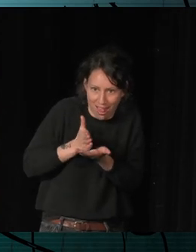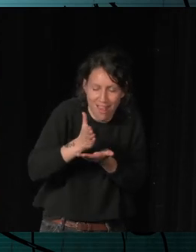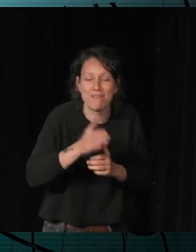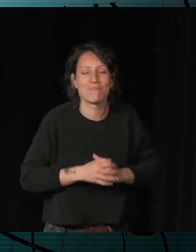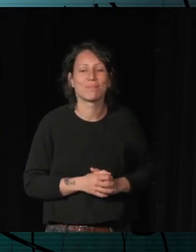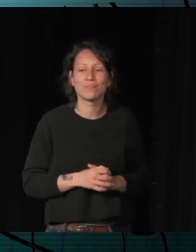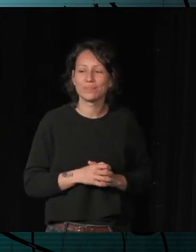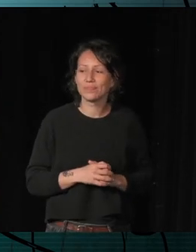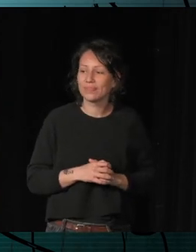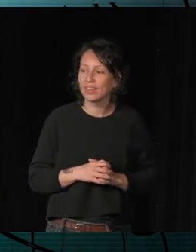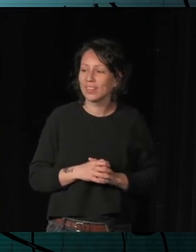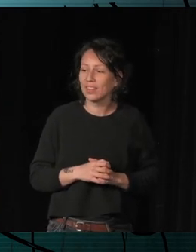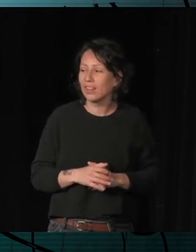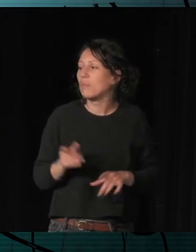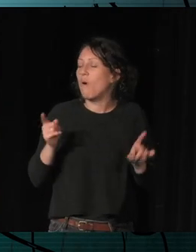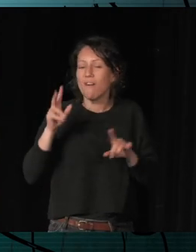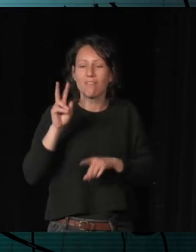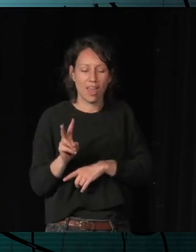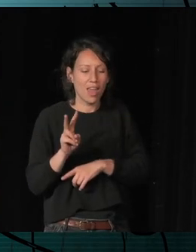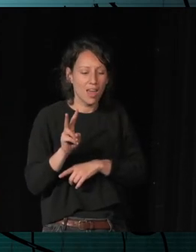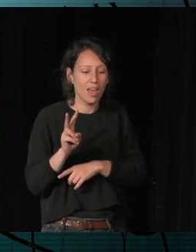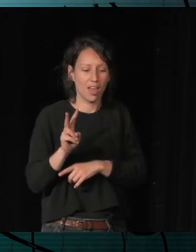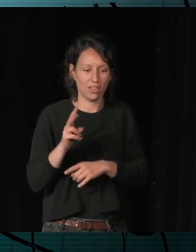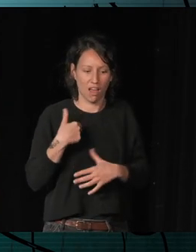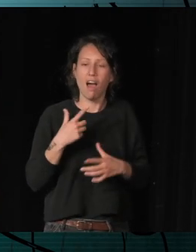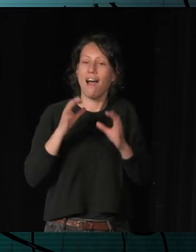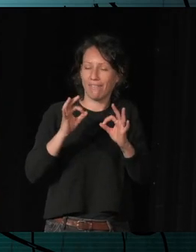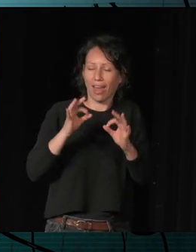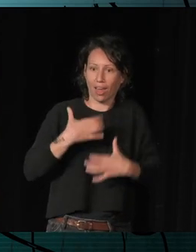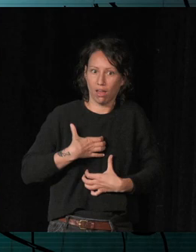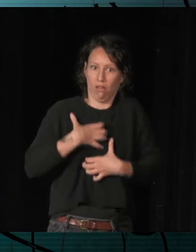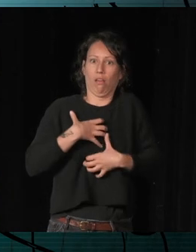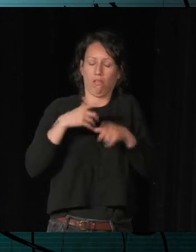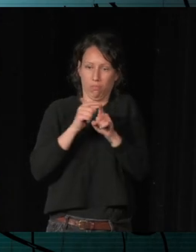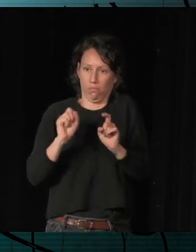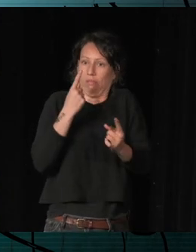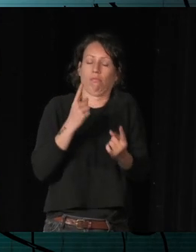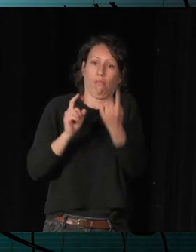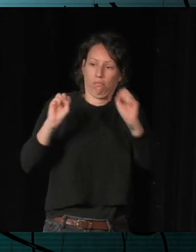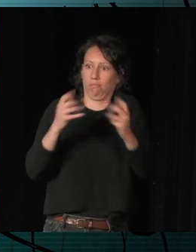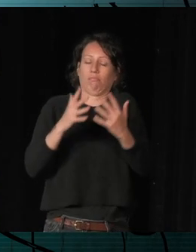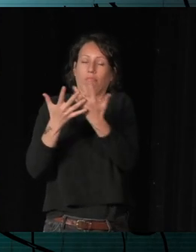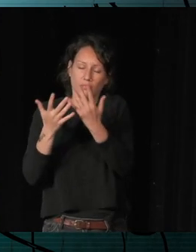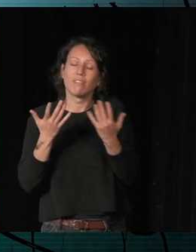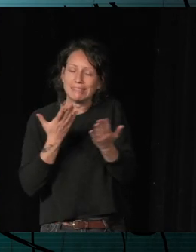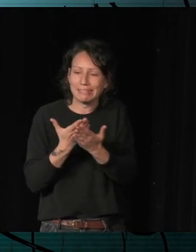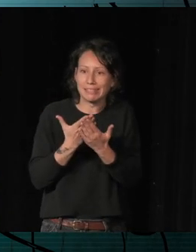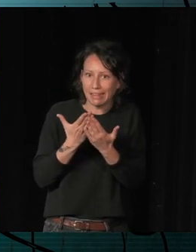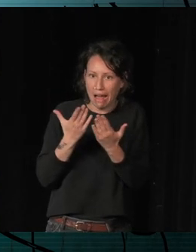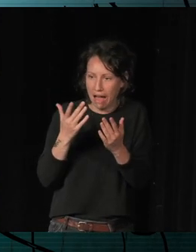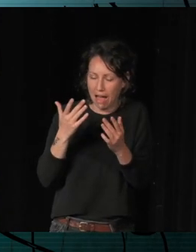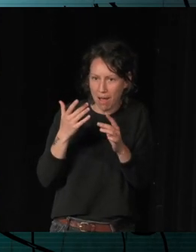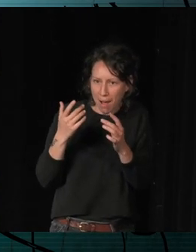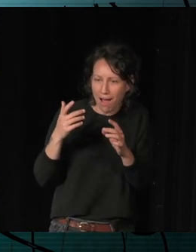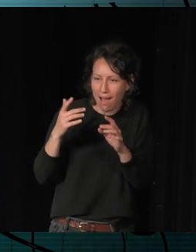c'était pas des chiens mais c'était effectivement des poulets et il y avait il y avait cette musique qui se déclenchait cette musique un peu stressante qui se déclenchait normalement quand un